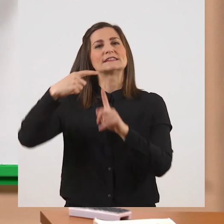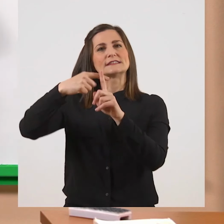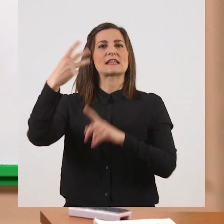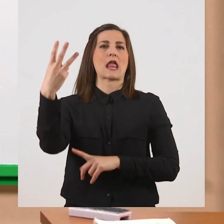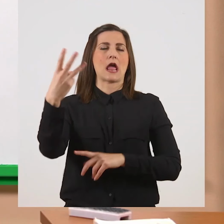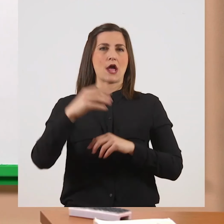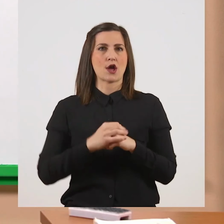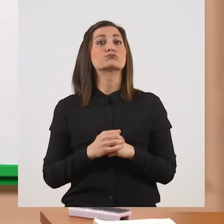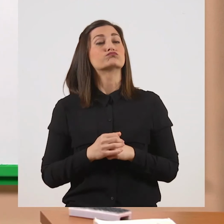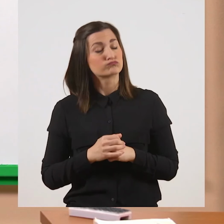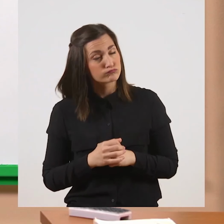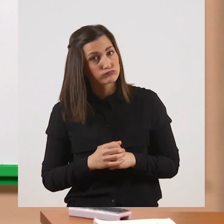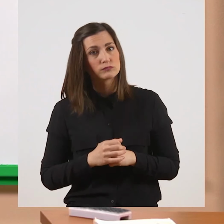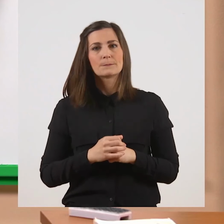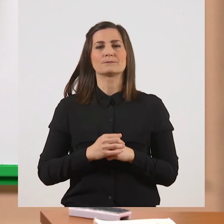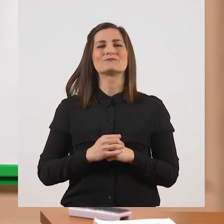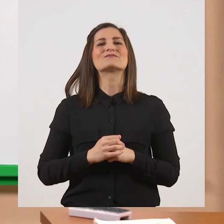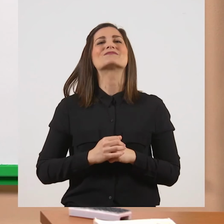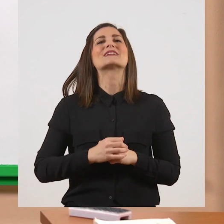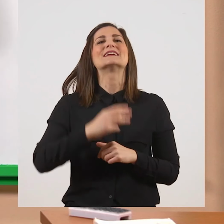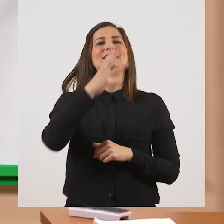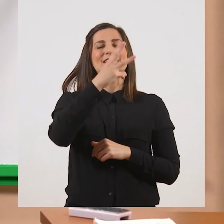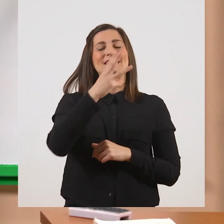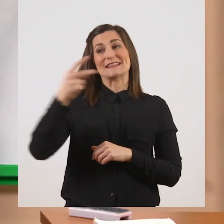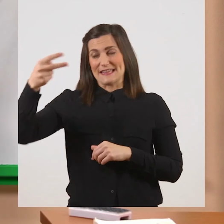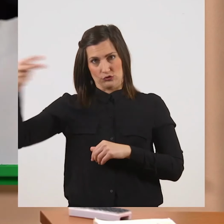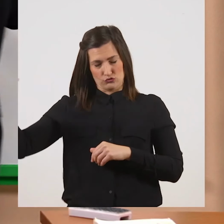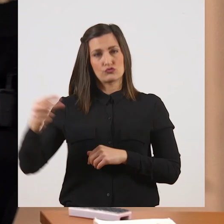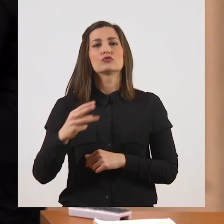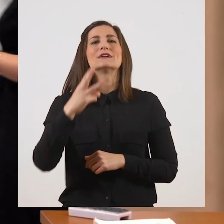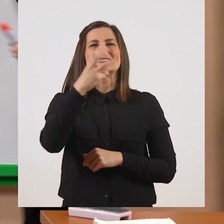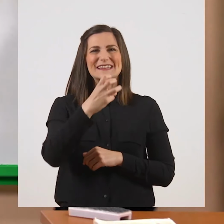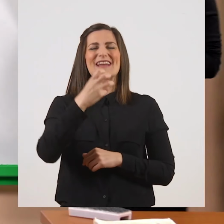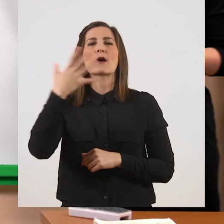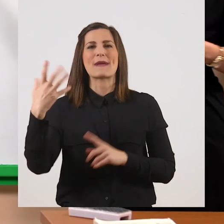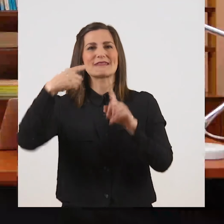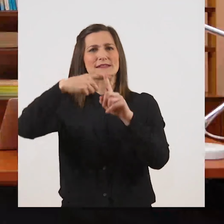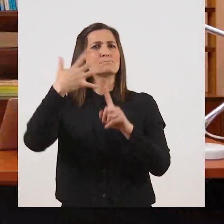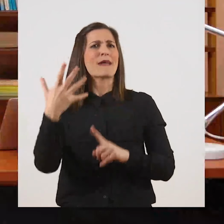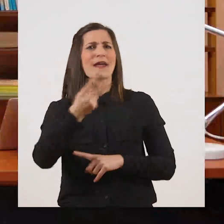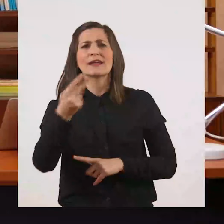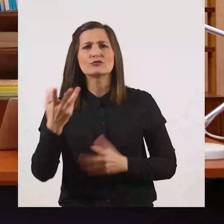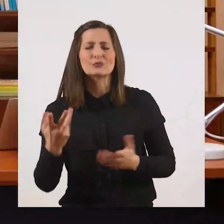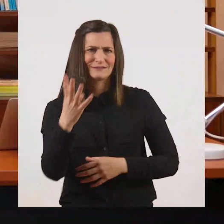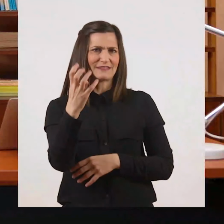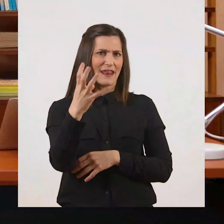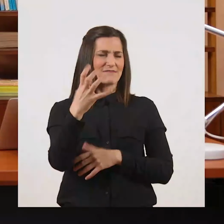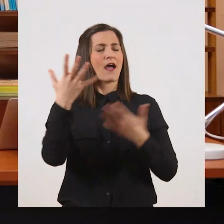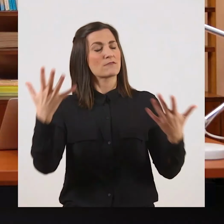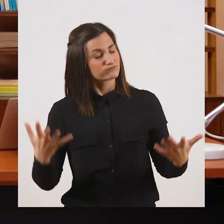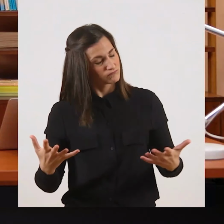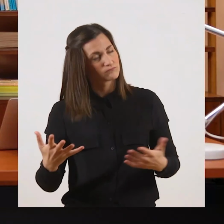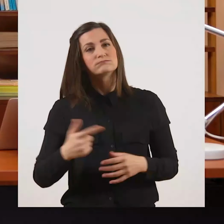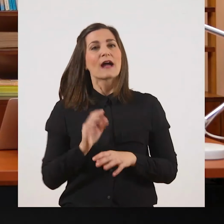συν 3. Πάρα πολύ ωραία. Και συνεχίζουμε. Ίσον. 35 συν 5 κάνει 40. Πολύ